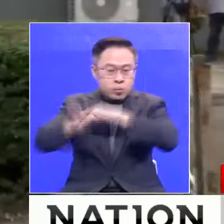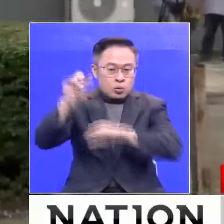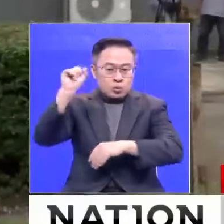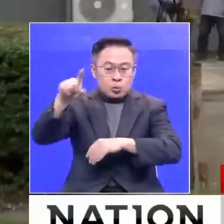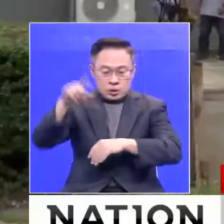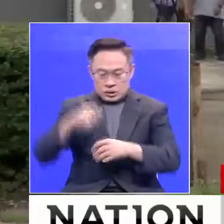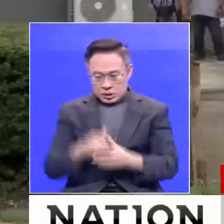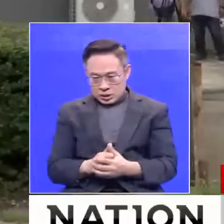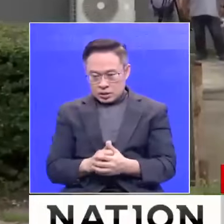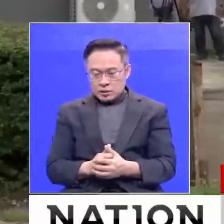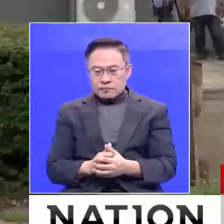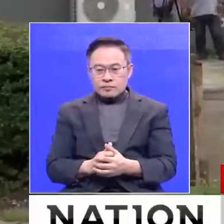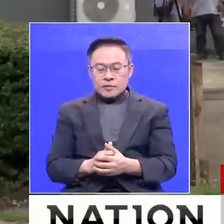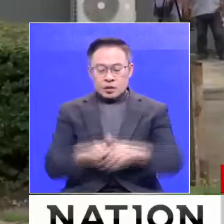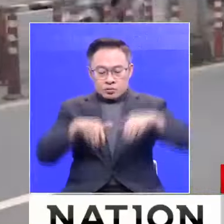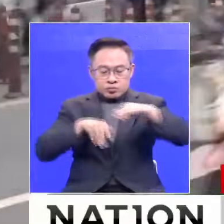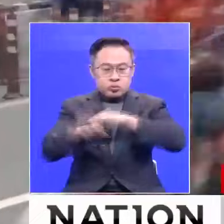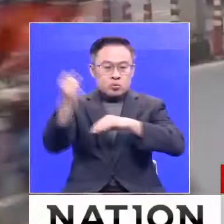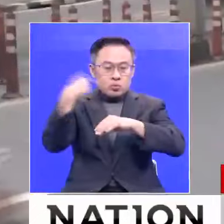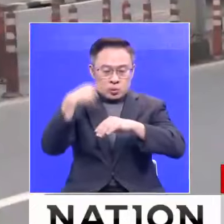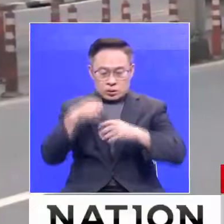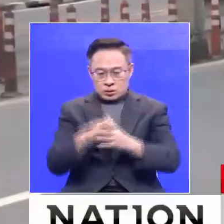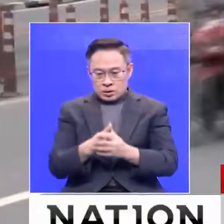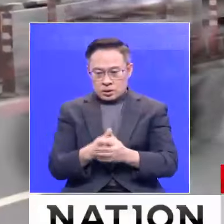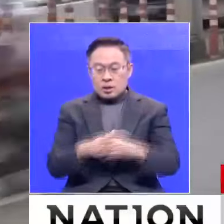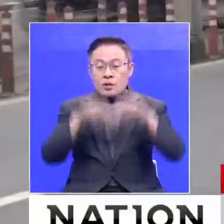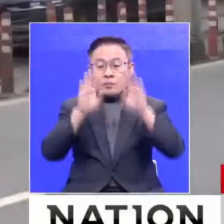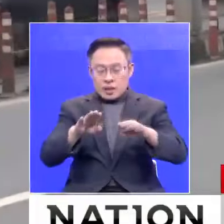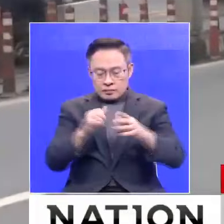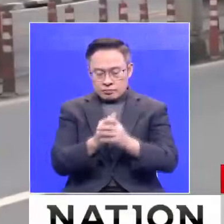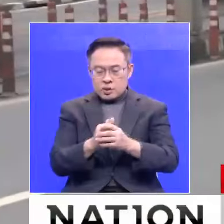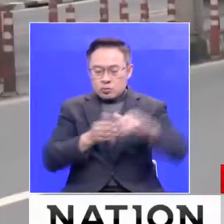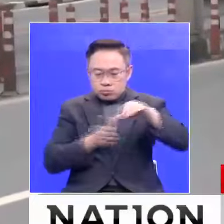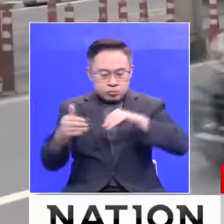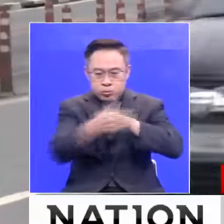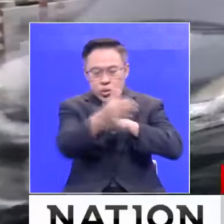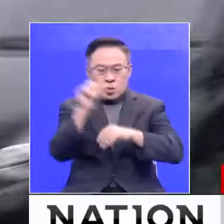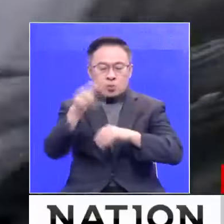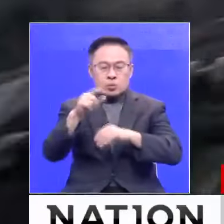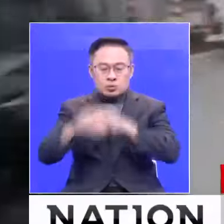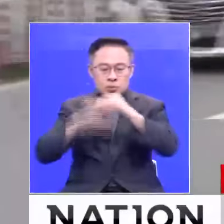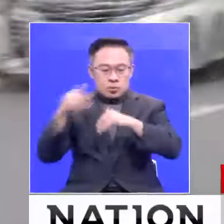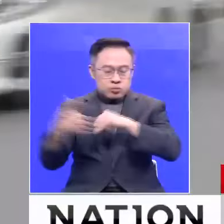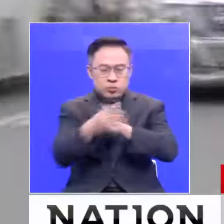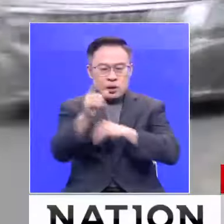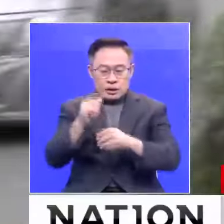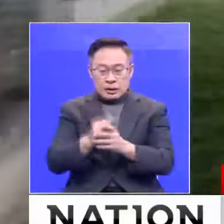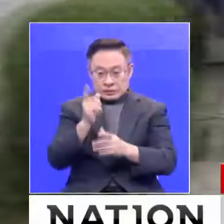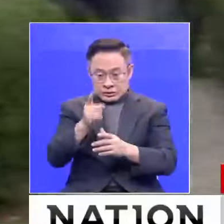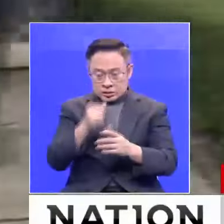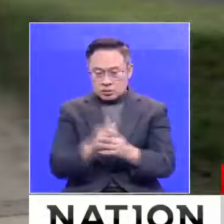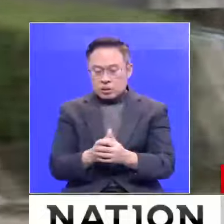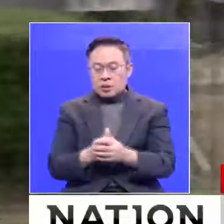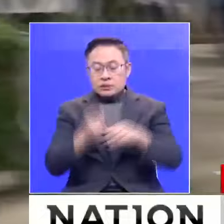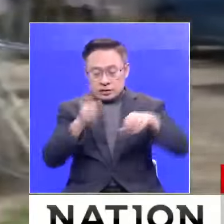ขี่รถสวนทางเข้าออกไปนะคะเพราะว่าปกติแล้วเนี่ยรถที่เข้ามาเนี่ยในห้างแห่งนี้นะคะจากการที่เ